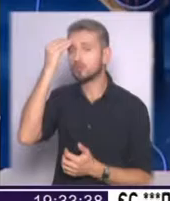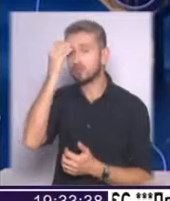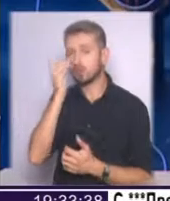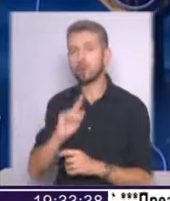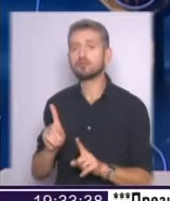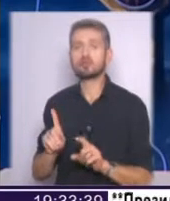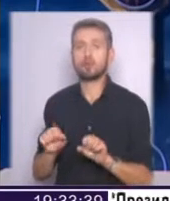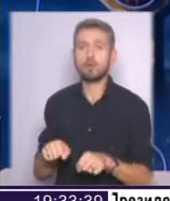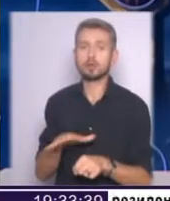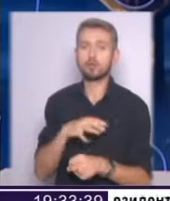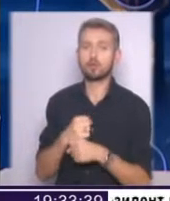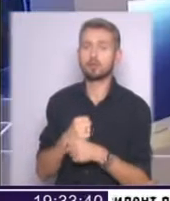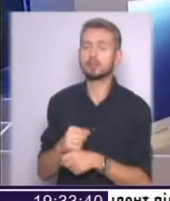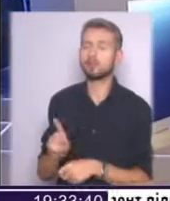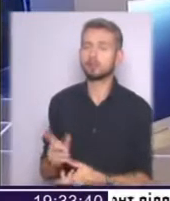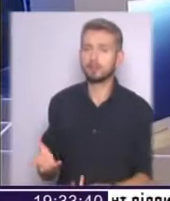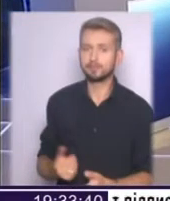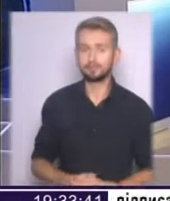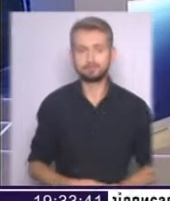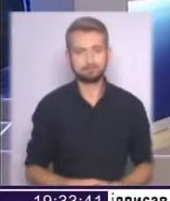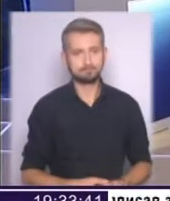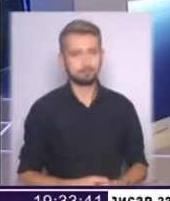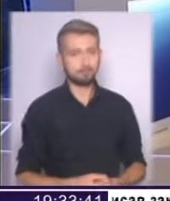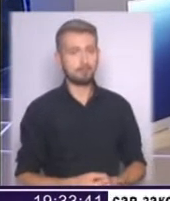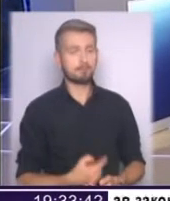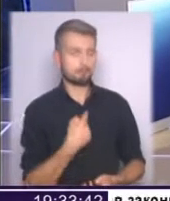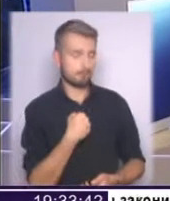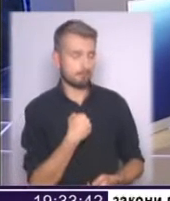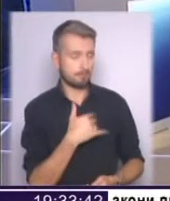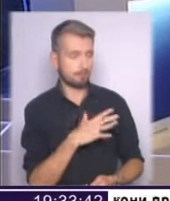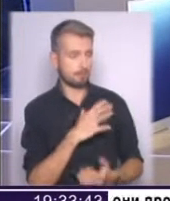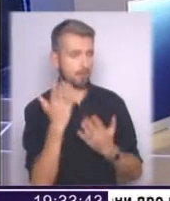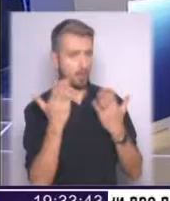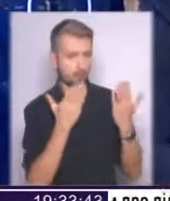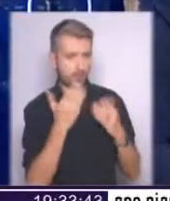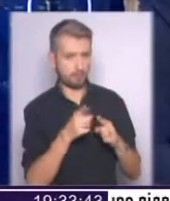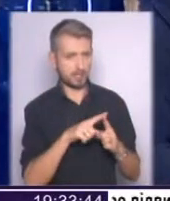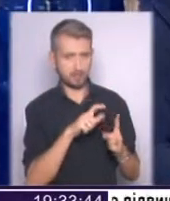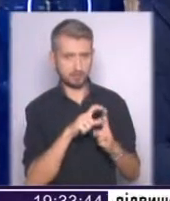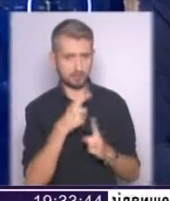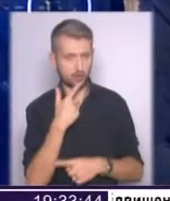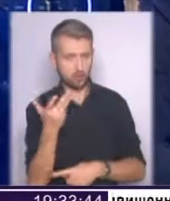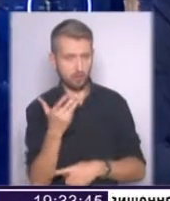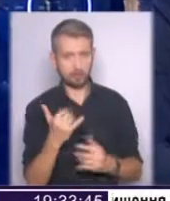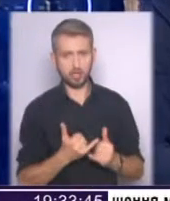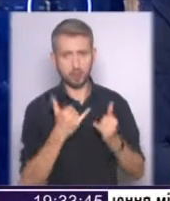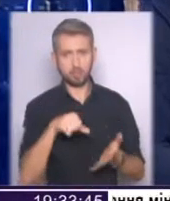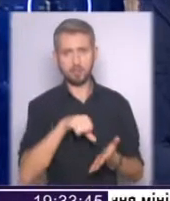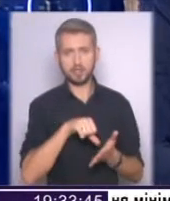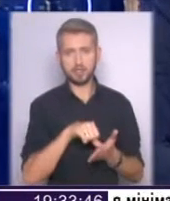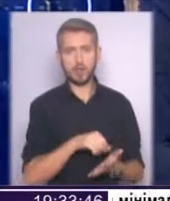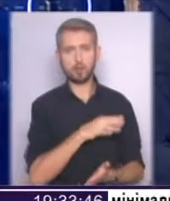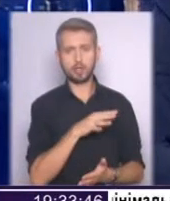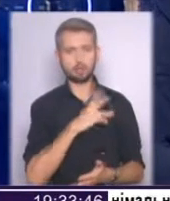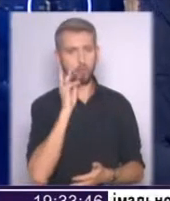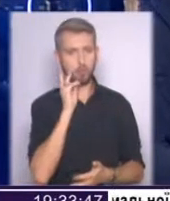було і що варто було зробити? Ну, я читав ці слова шановного представника колишнього